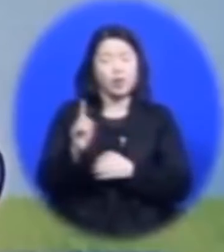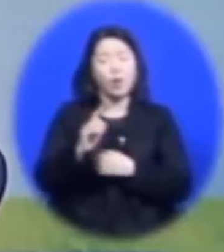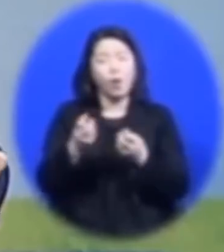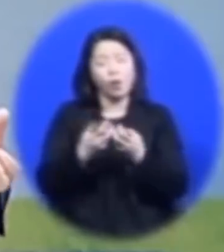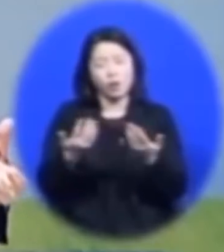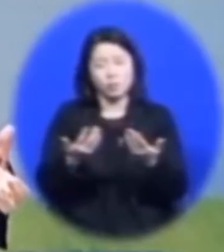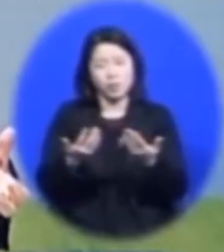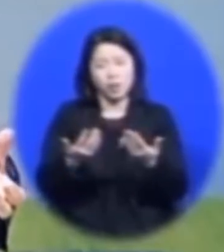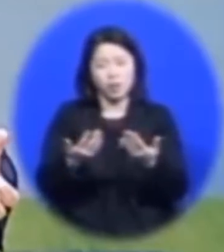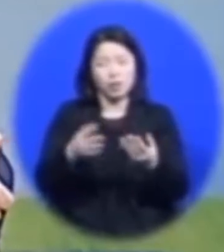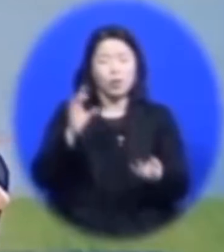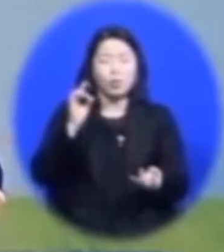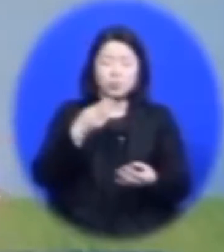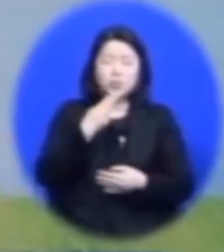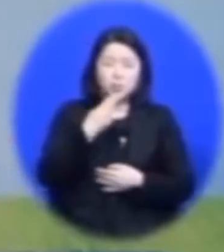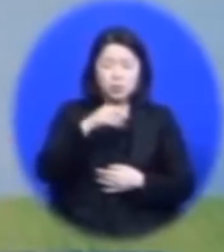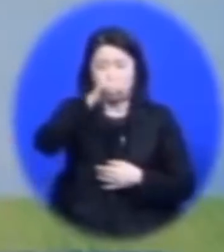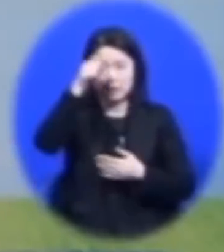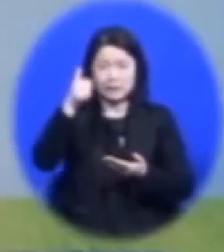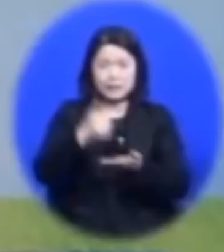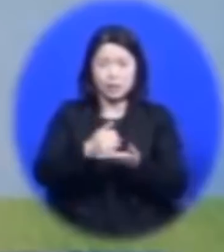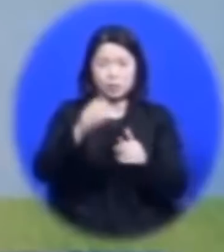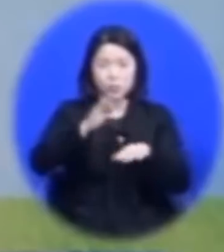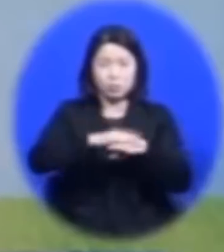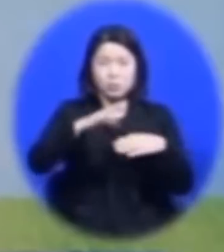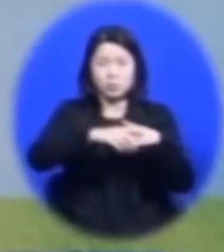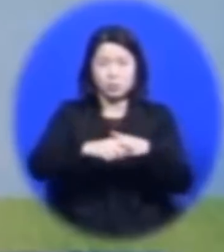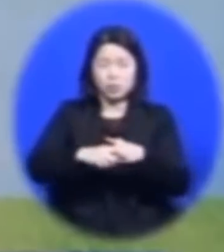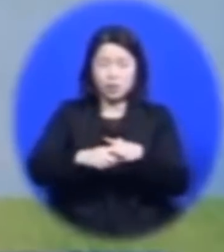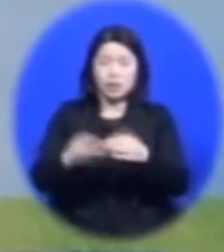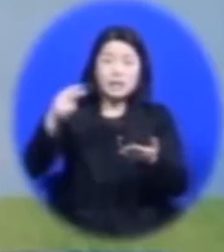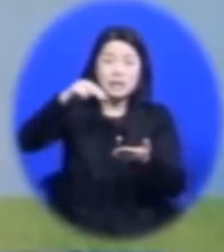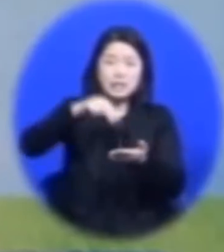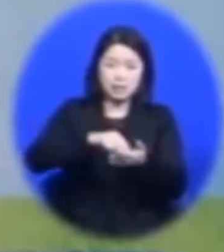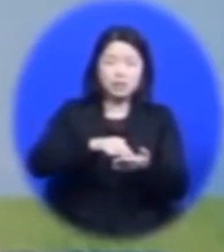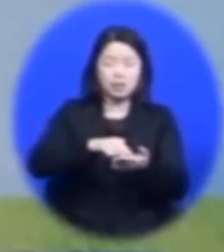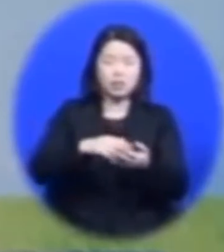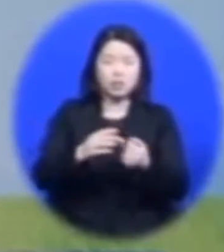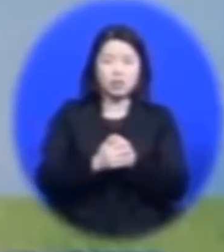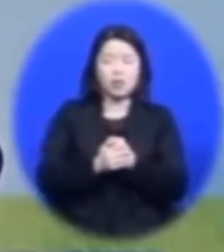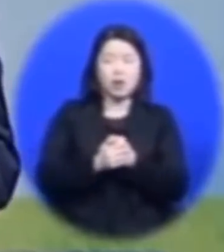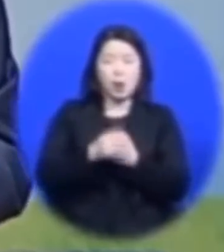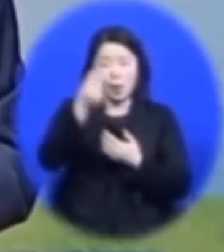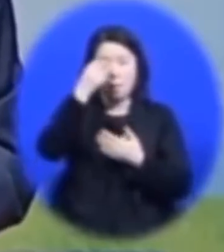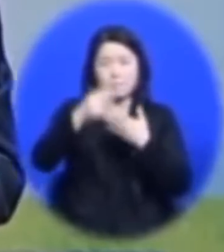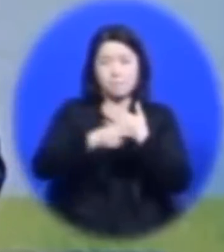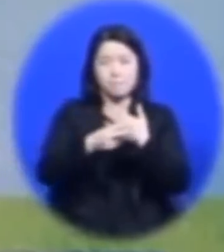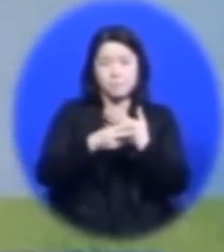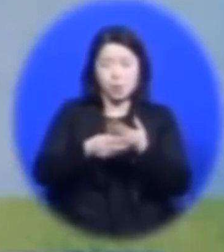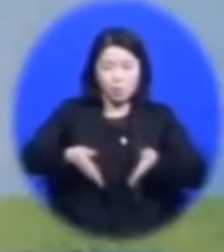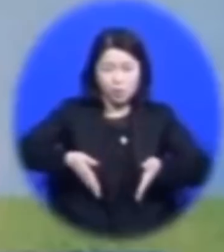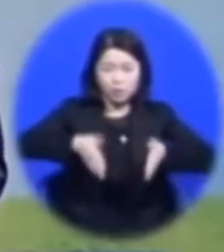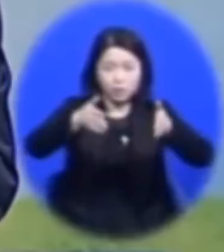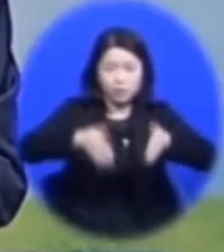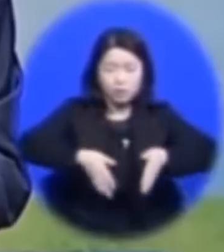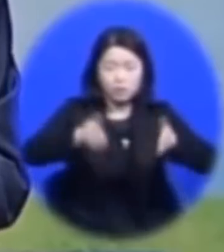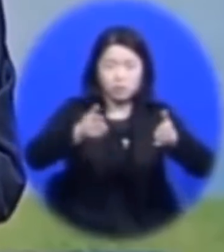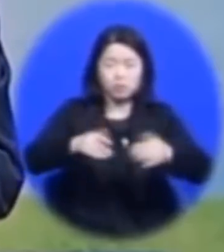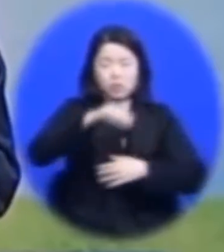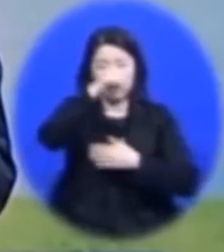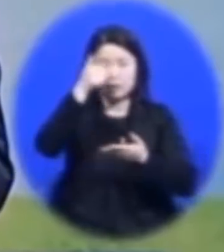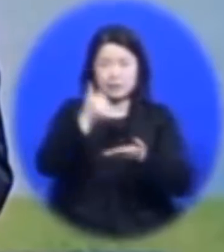그는 꼼짝없이 장로님 손에 붙들려 서 일어나 신 걸 병원 복도에서 뭐 장로님과